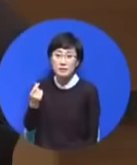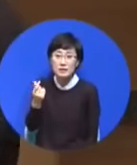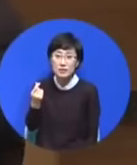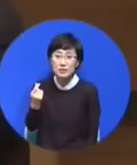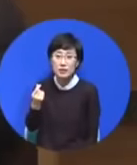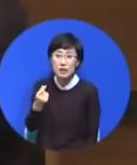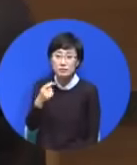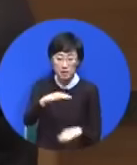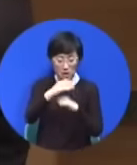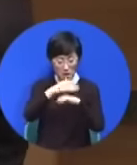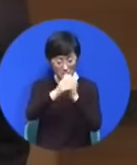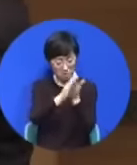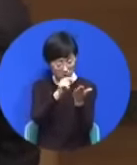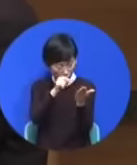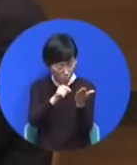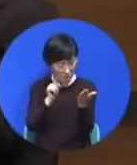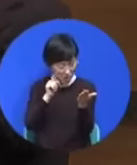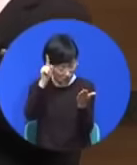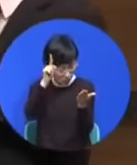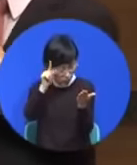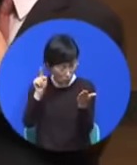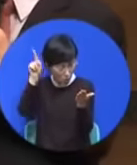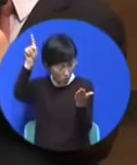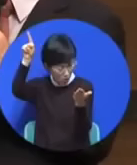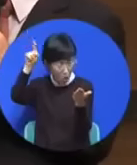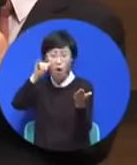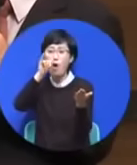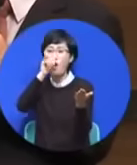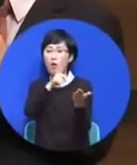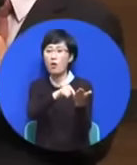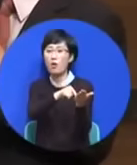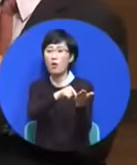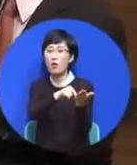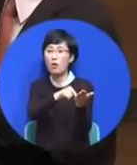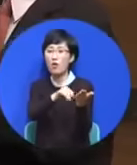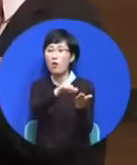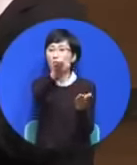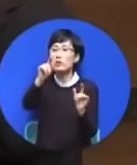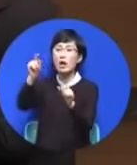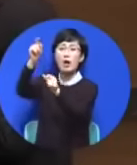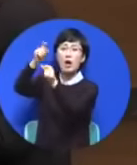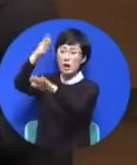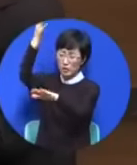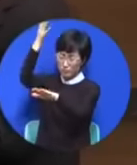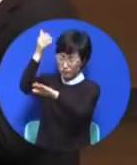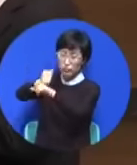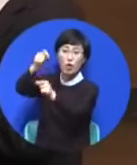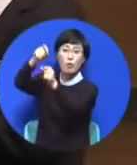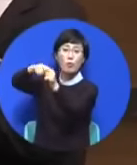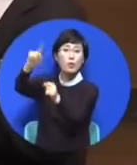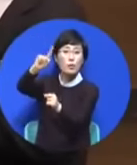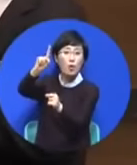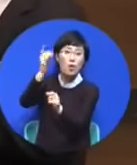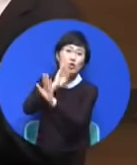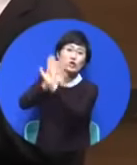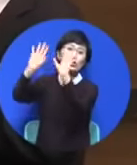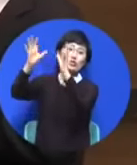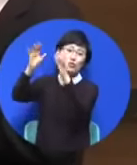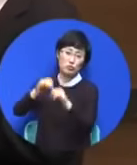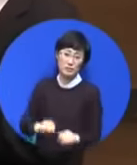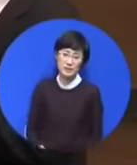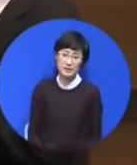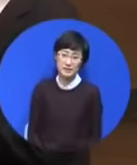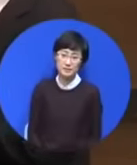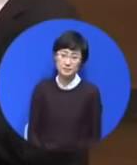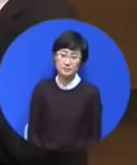있어 그러니까 이게 우리의 목표입니다 여러분이 지금부터 언제까지